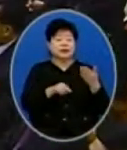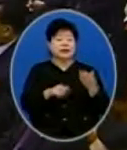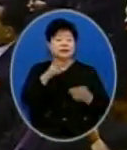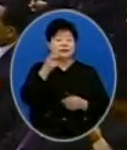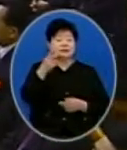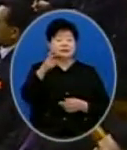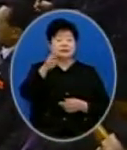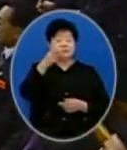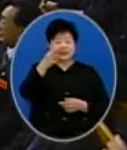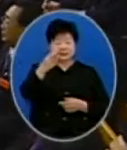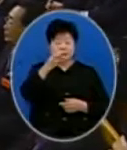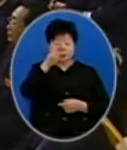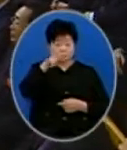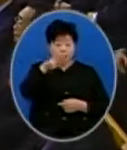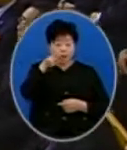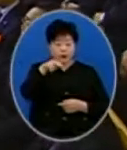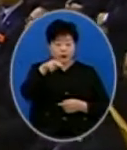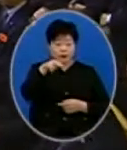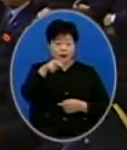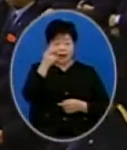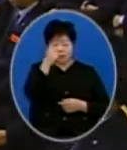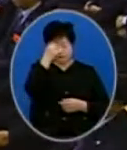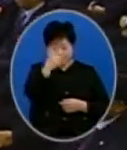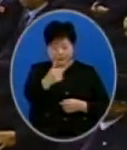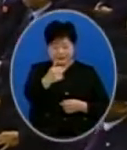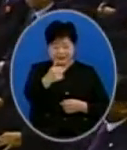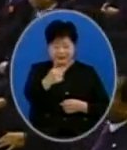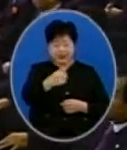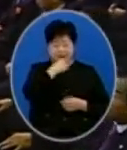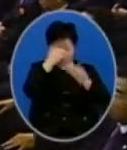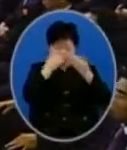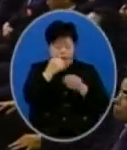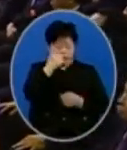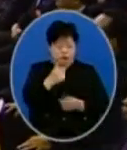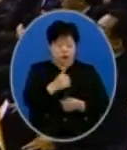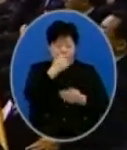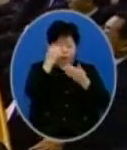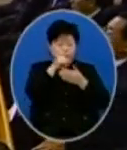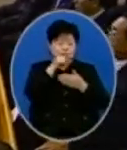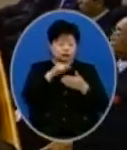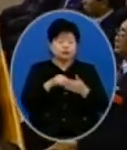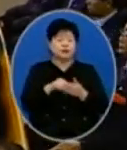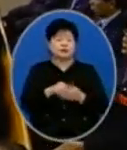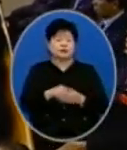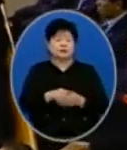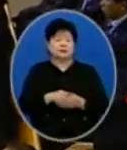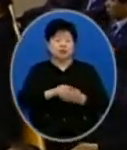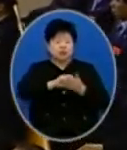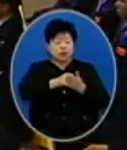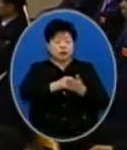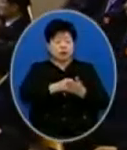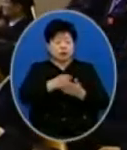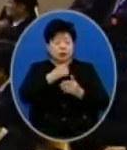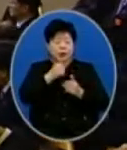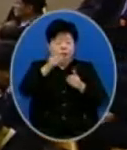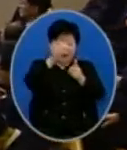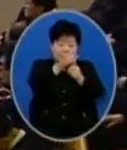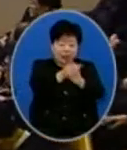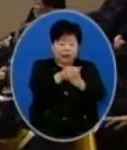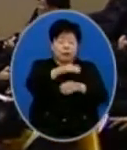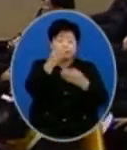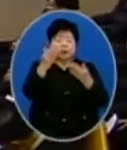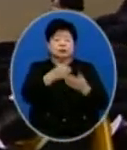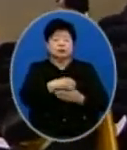23절에 이와 같은 설명이 나옵니다 간수장이 교도소 소장이 옥중교수를 다 요셉의 손에 맡김으로 그